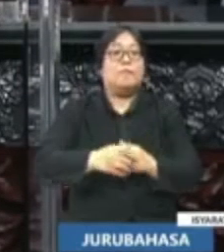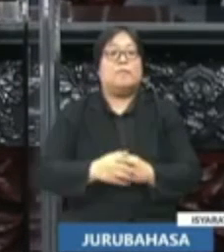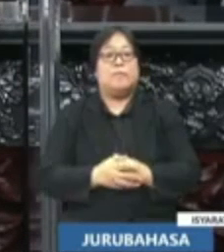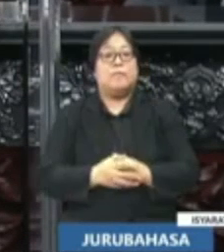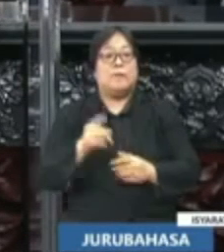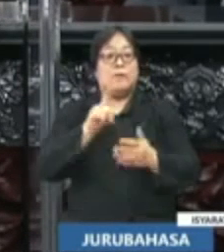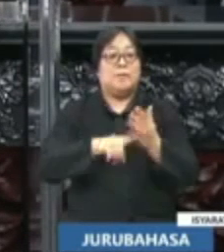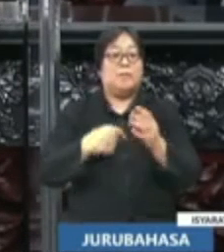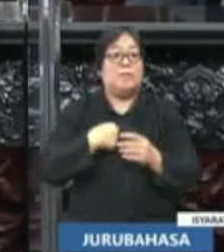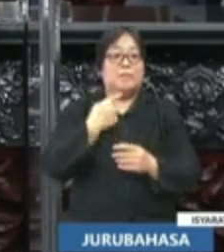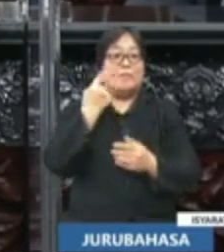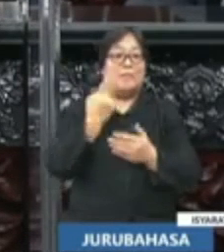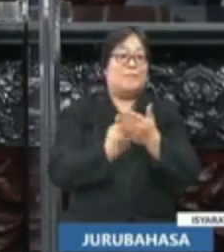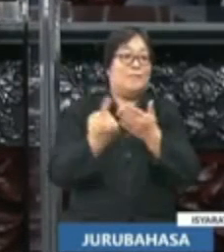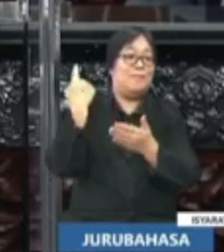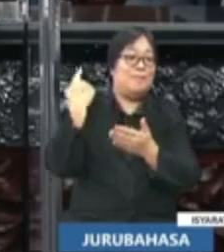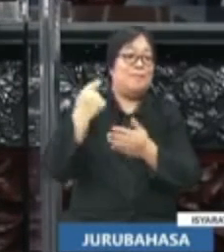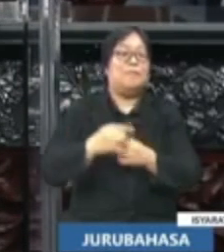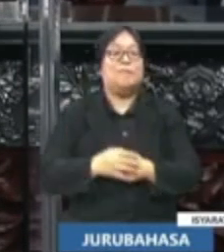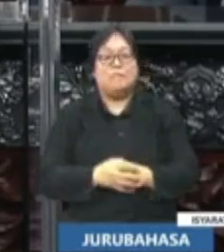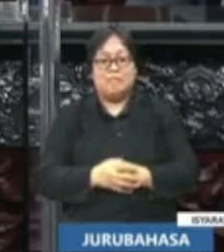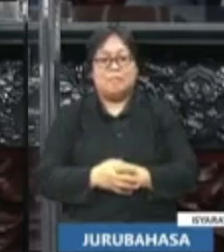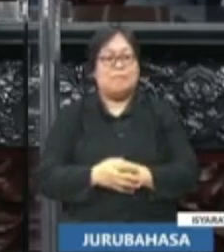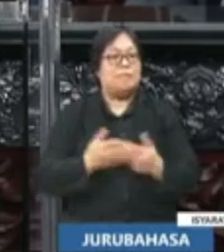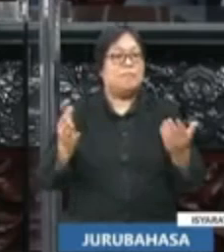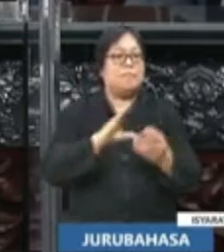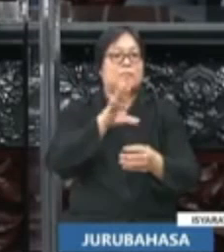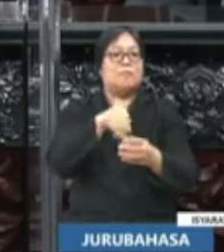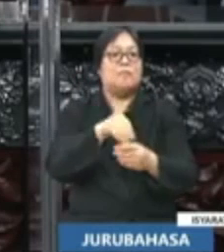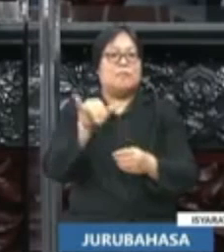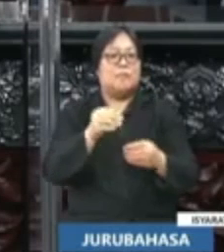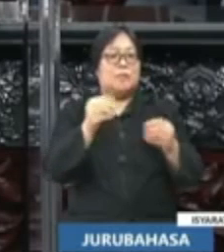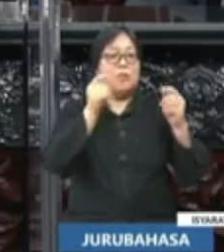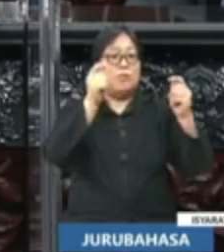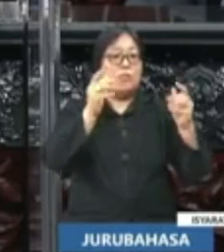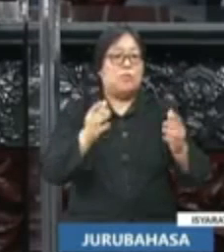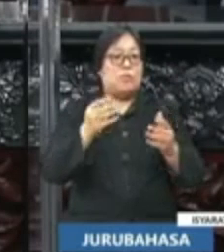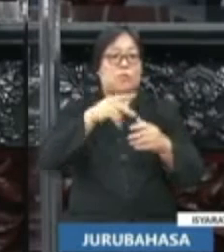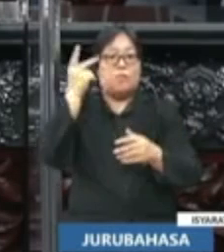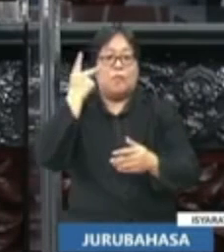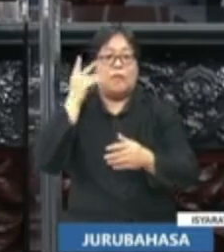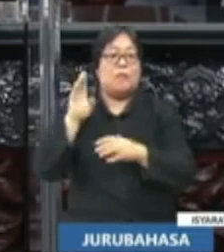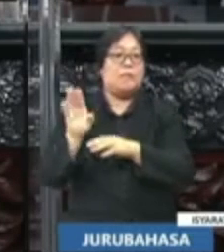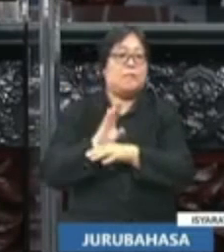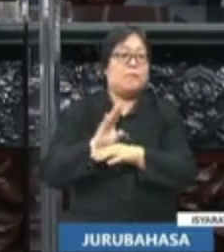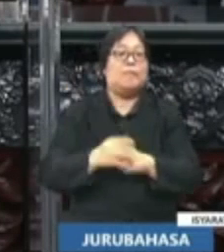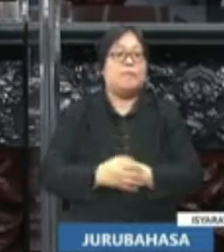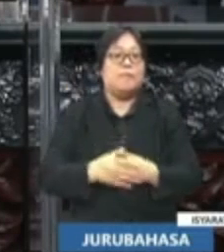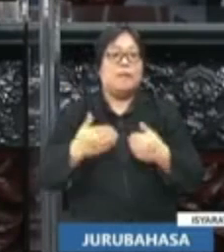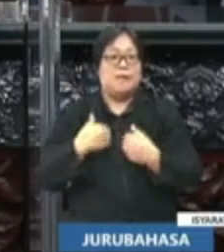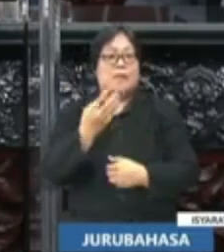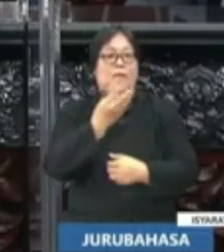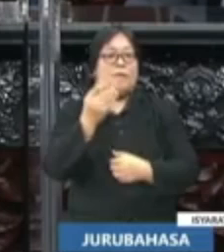daripada yang saya sebutkan minggu lalu. Dan ini melibatkan juga tokoh-tokoh politik dan peniaga. Ada